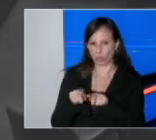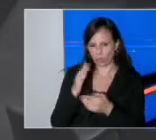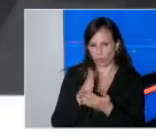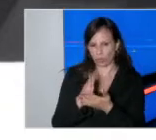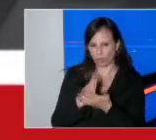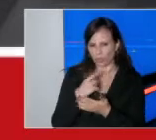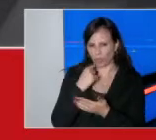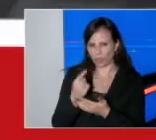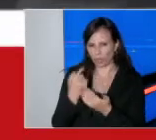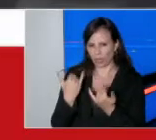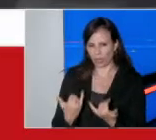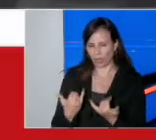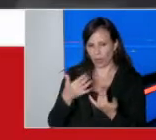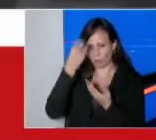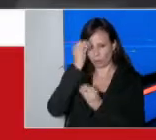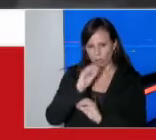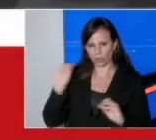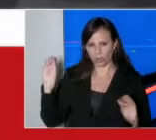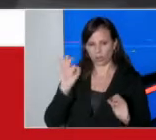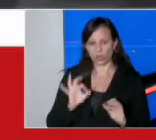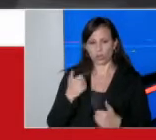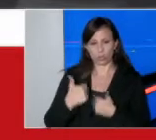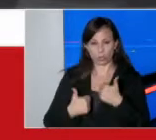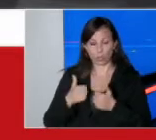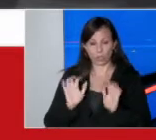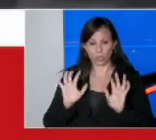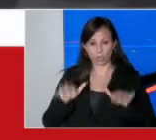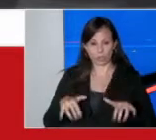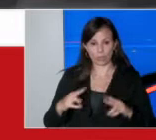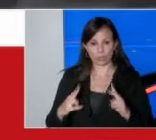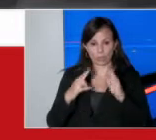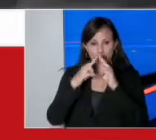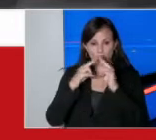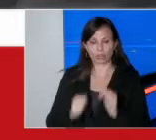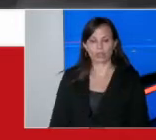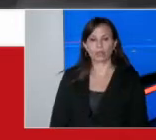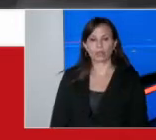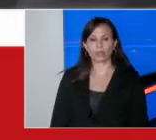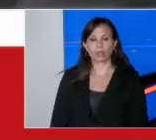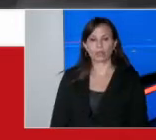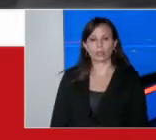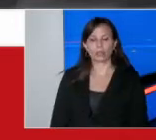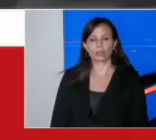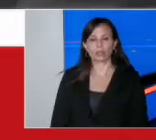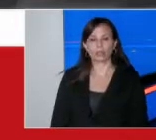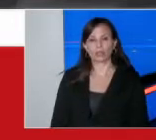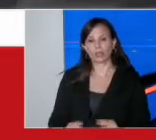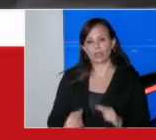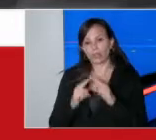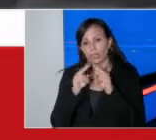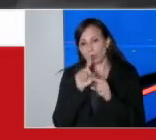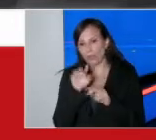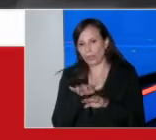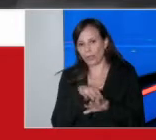היום בהכרזה על מועמדותו לנשיאות, הצרפתים למעשה לא מרגישים